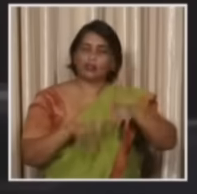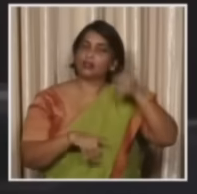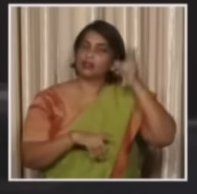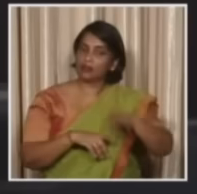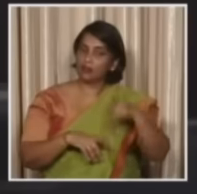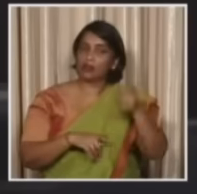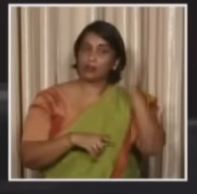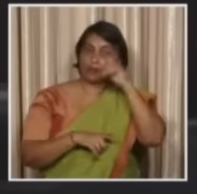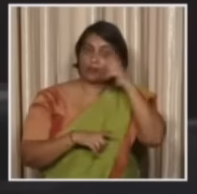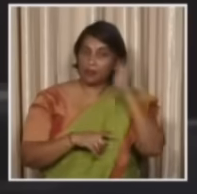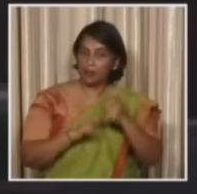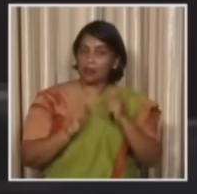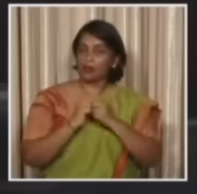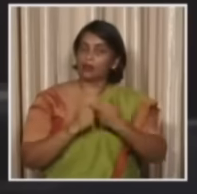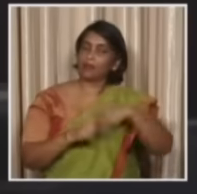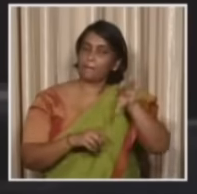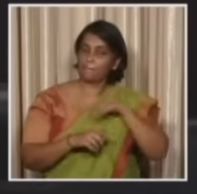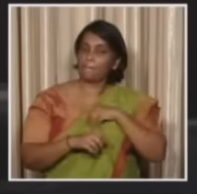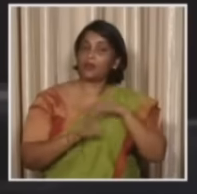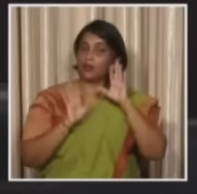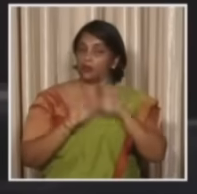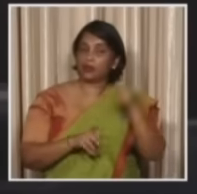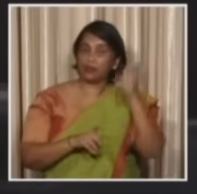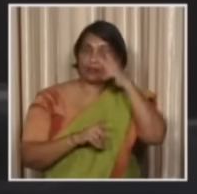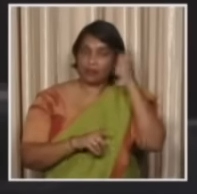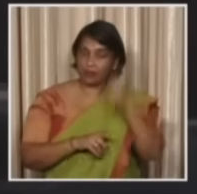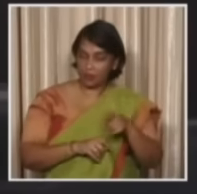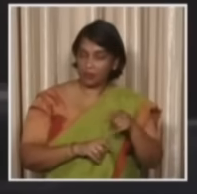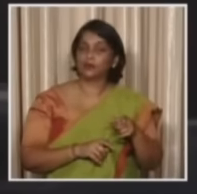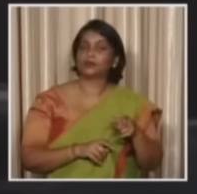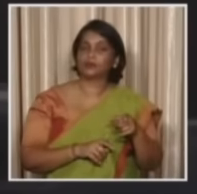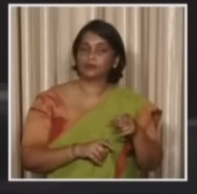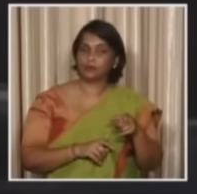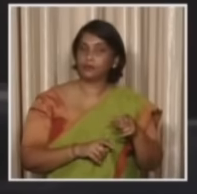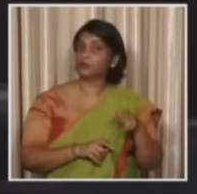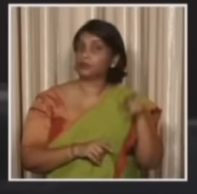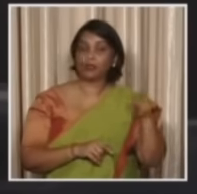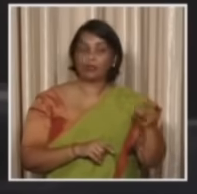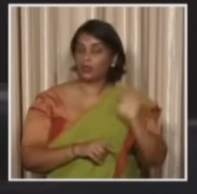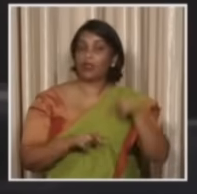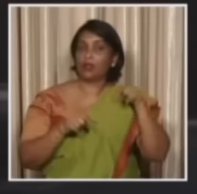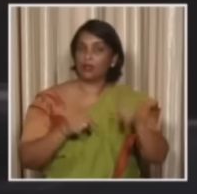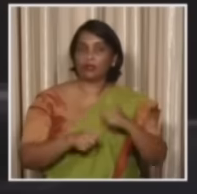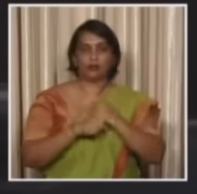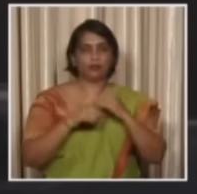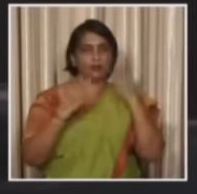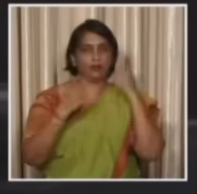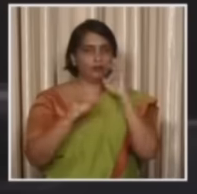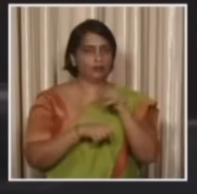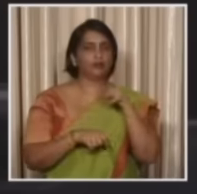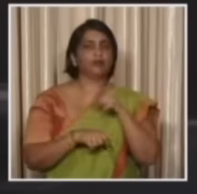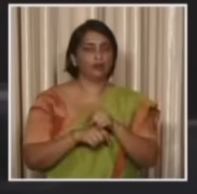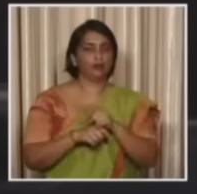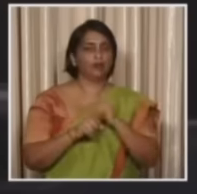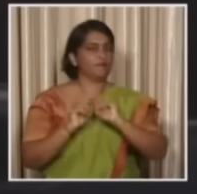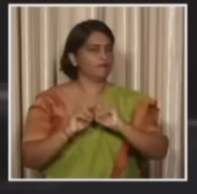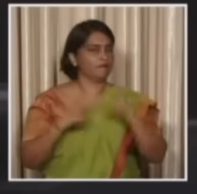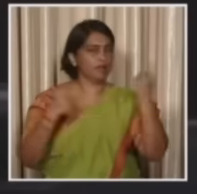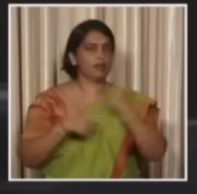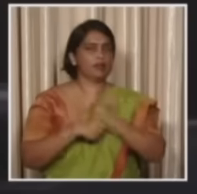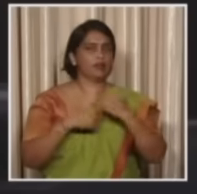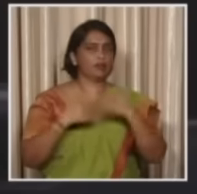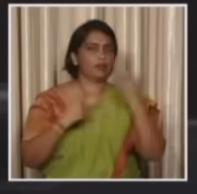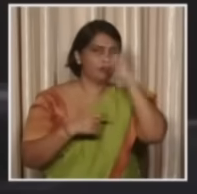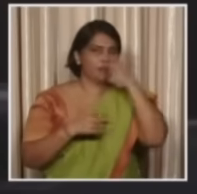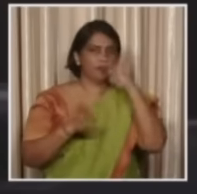ඒ වැටුප්තලයටත් එකඟ වුණා. හැබැයි ඒ වැටුප්තලය නෙමෙයි අද මේ ගැසට් කරලා තියෙන්නේ. ඒක සම්පූර්ණ වෙනස් වැටුප්තලයක